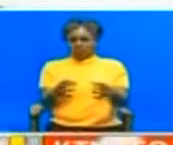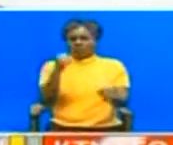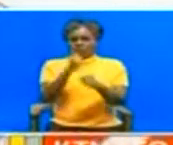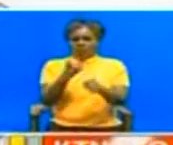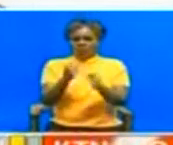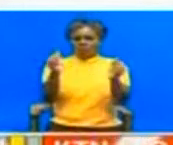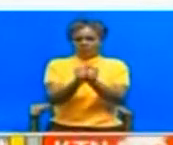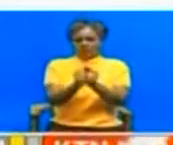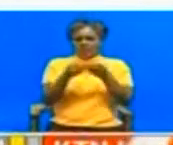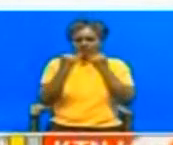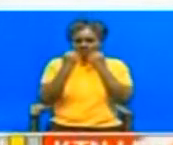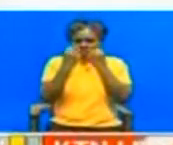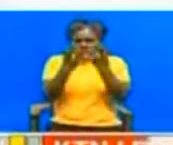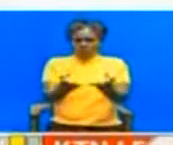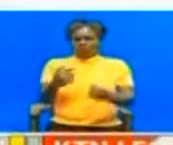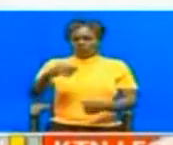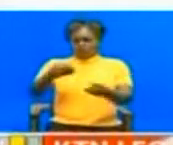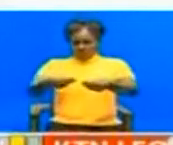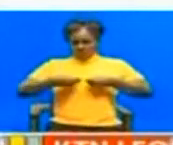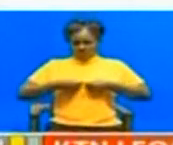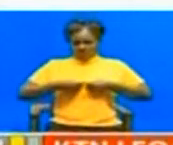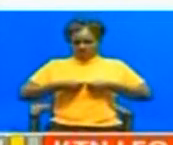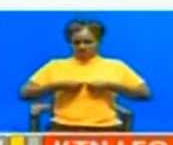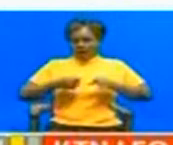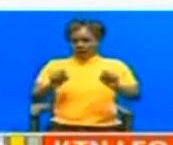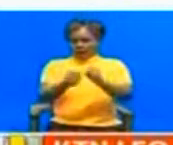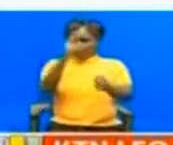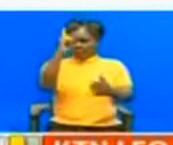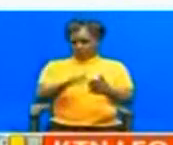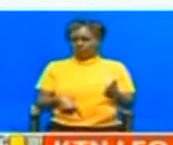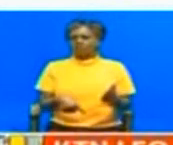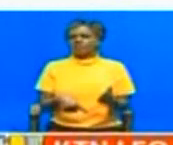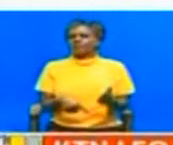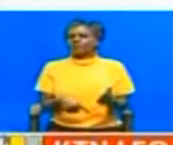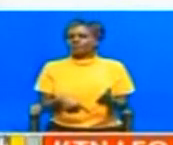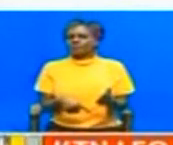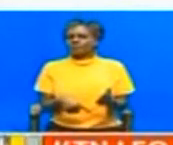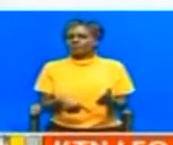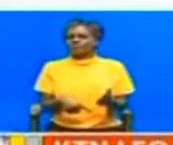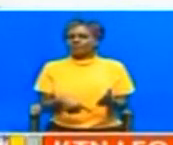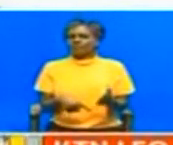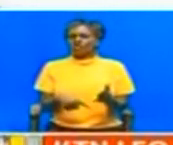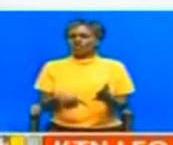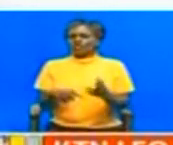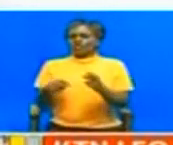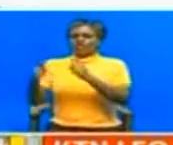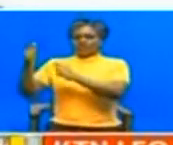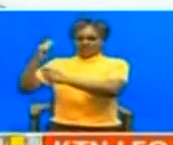hawataki kutupatia information. So unakuta kwamba ni ile desturi